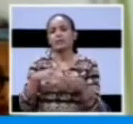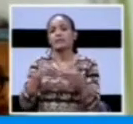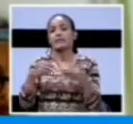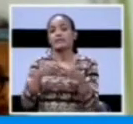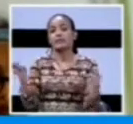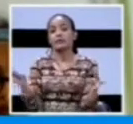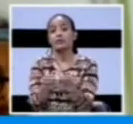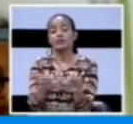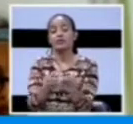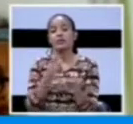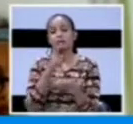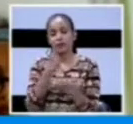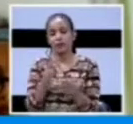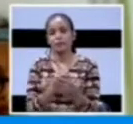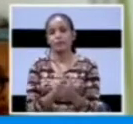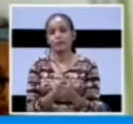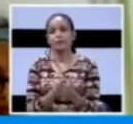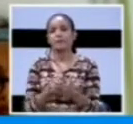ምትኽኻብ እያ